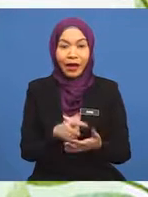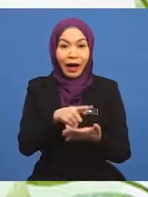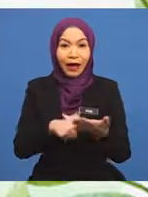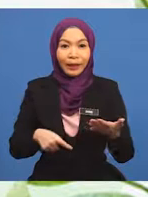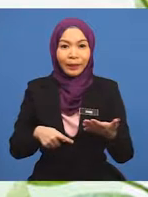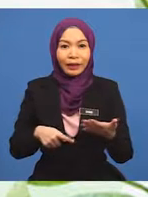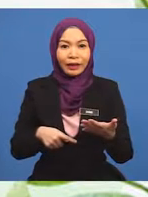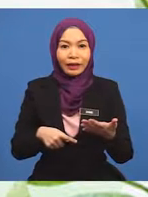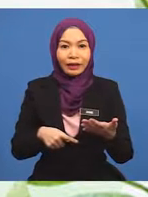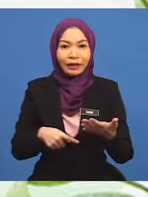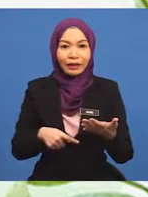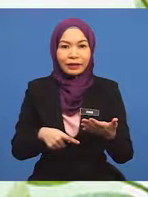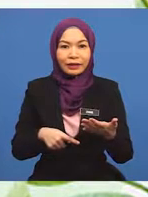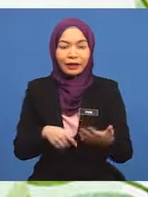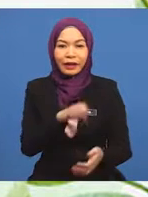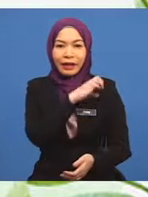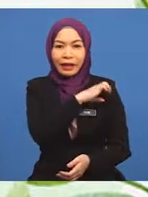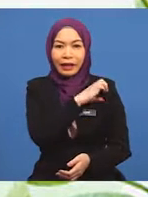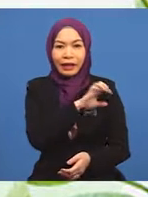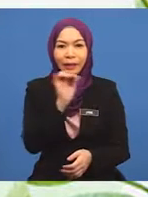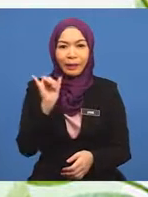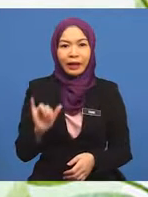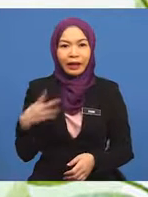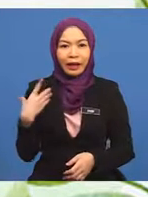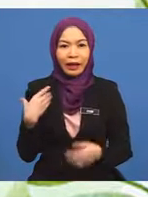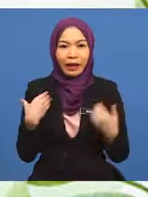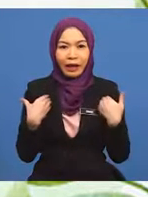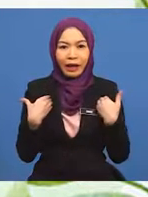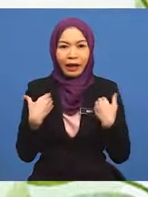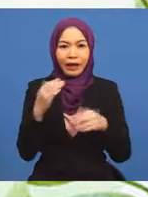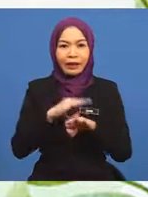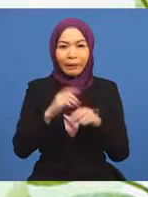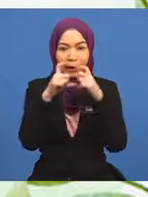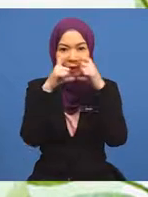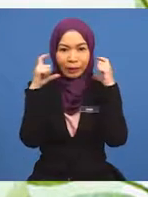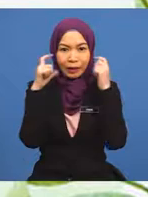Apakah elemen yang ada pada pelitup muka ini?